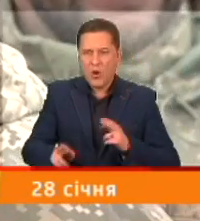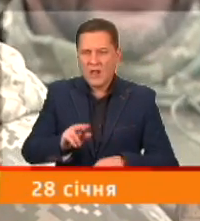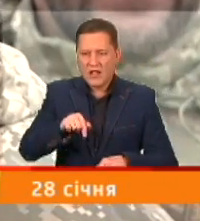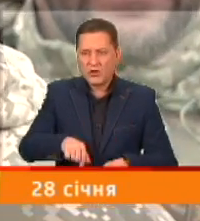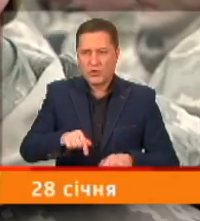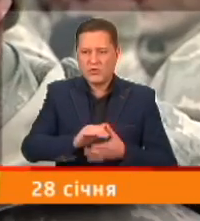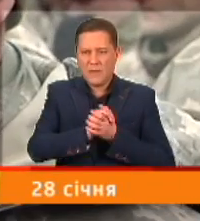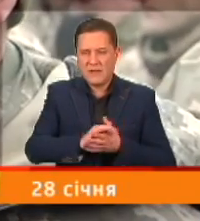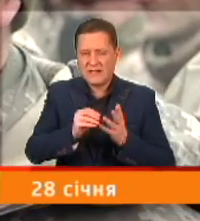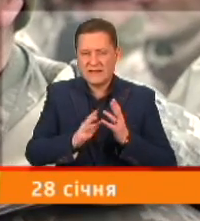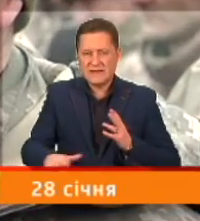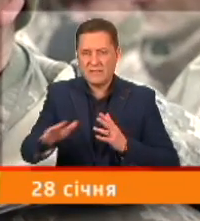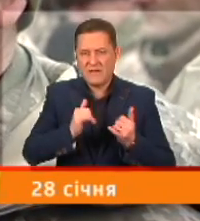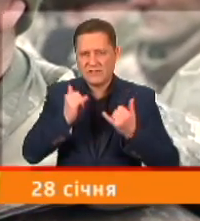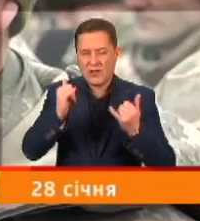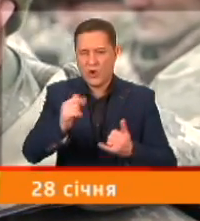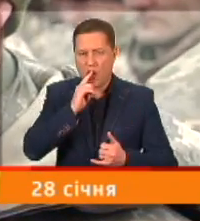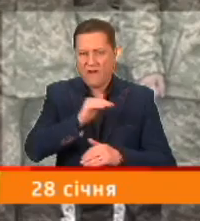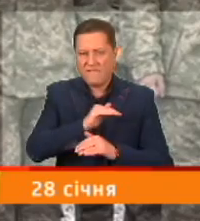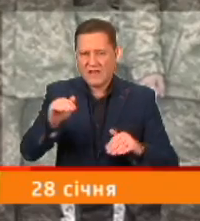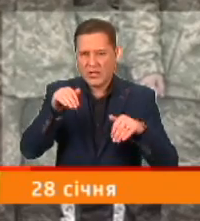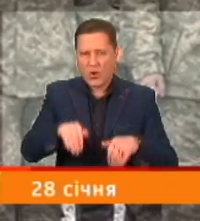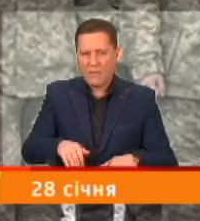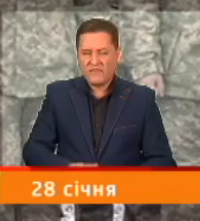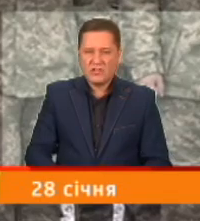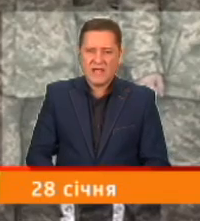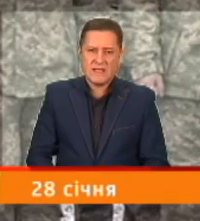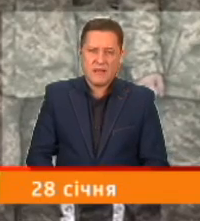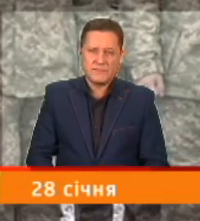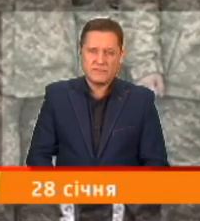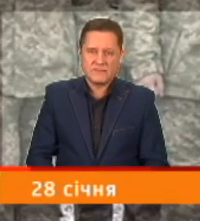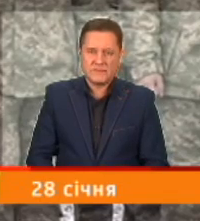на мирній землі, вшановують хвилиною мовчання.